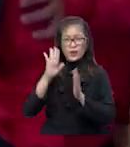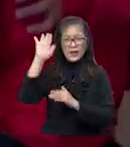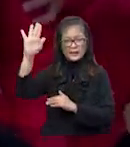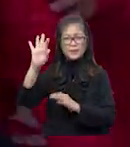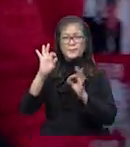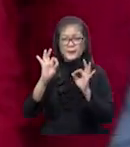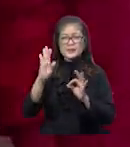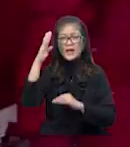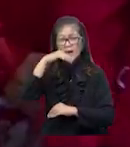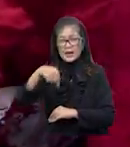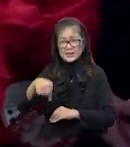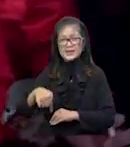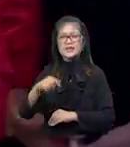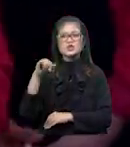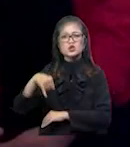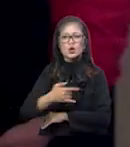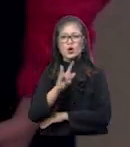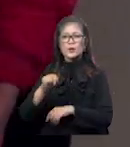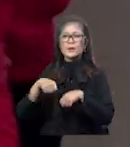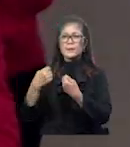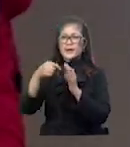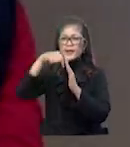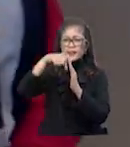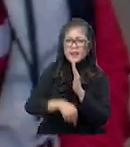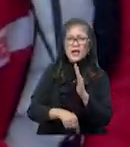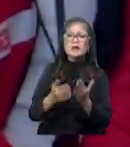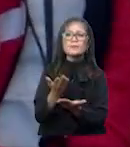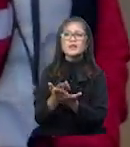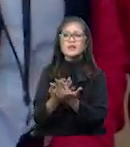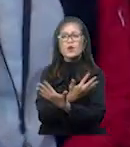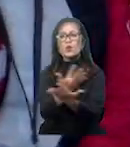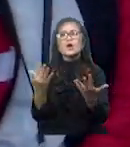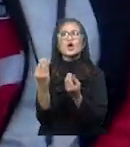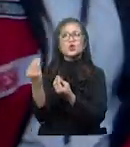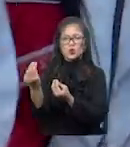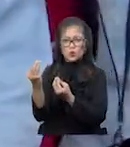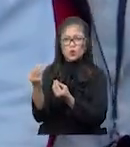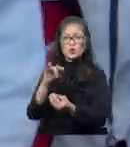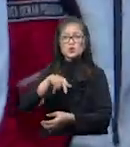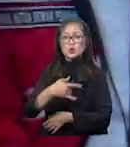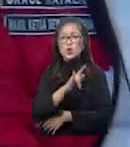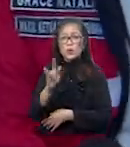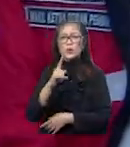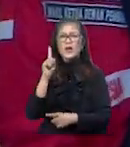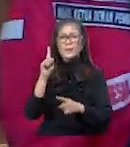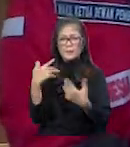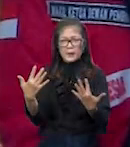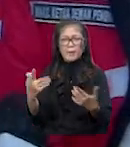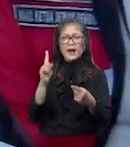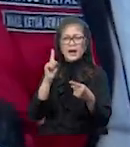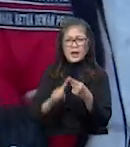ini, Jokowi enggan memberikan jawaban spesifik dan meminta publik untuk menunggu. Jokowi memang dikenal kerap